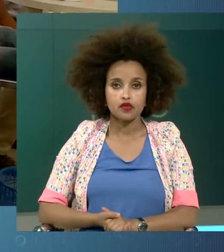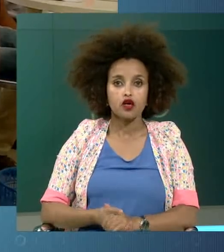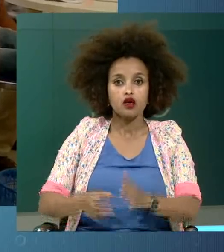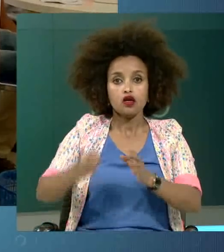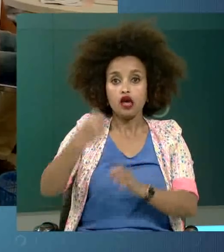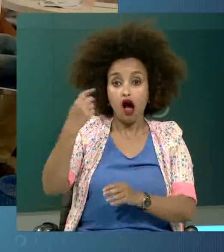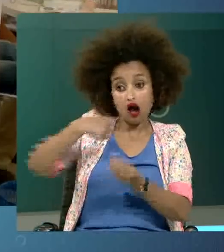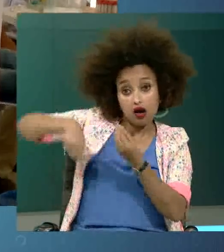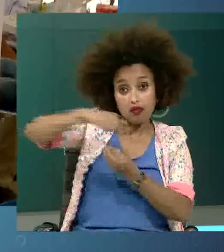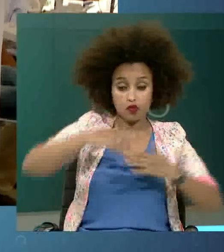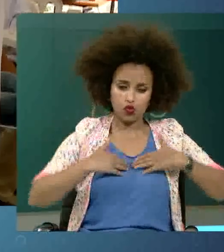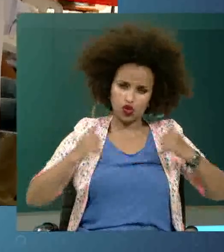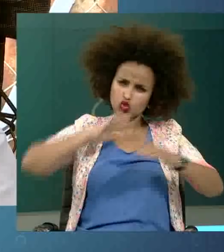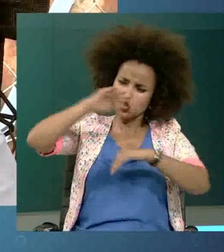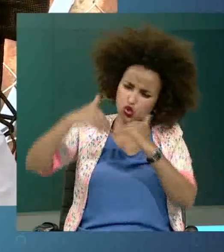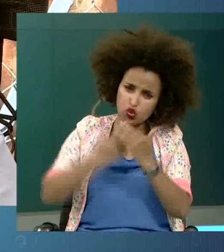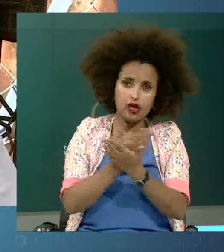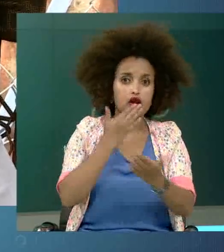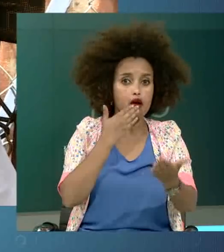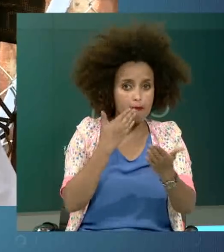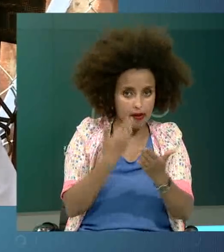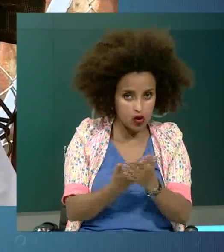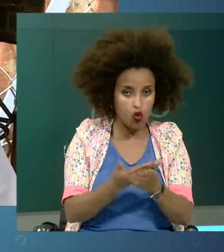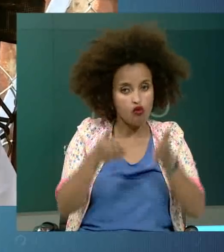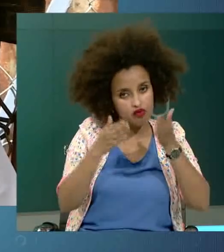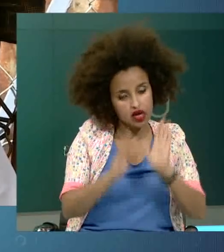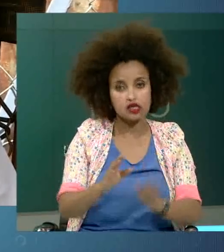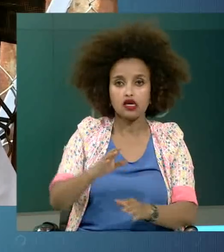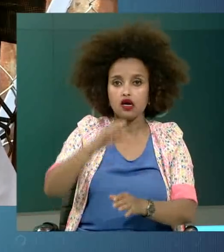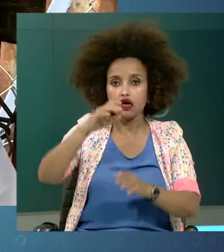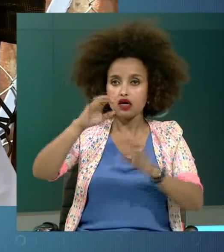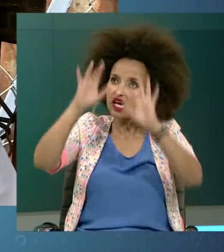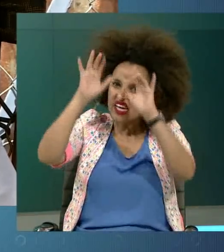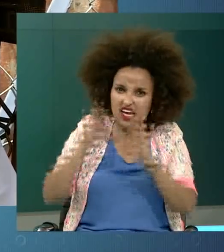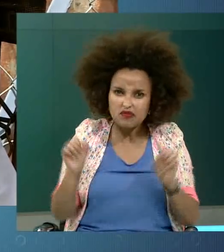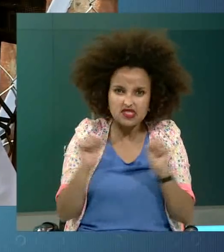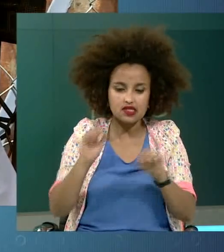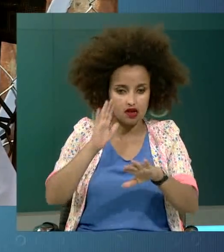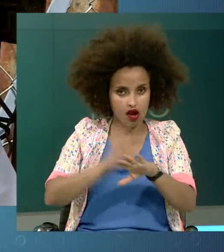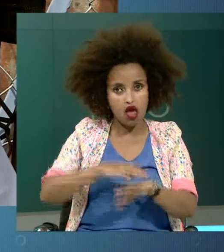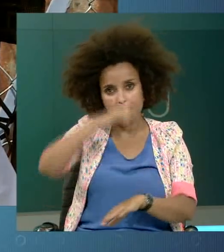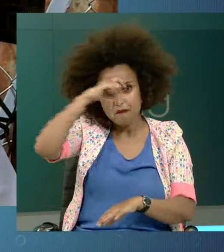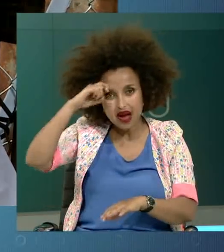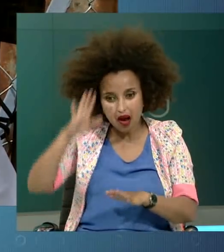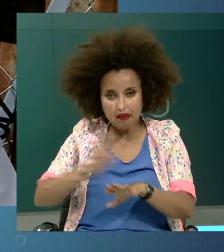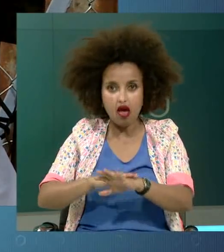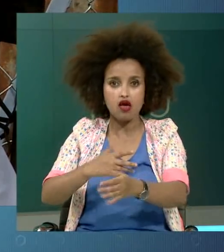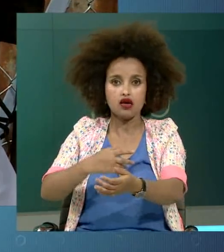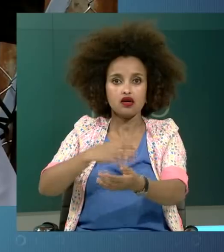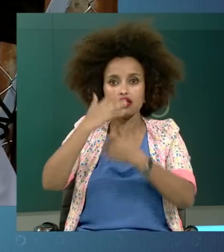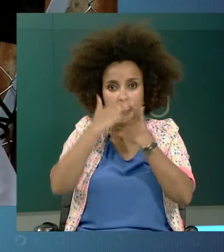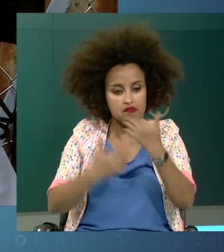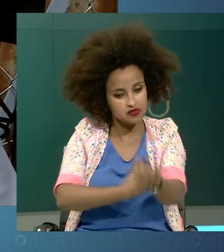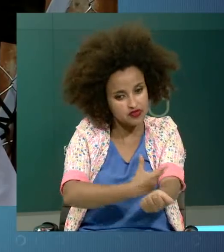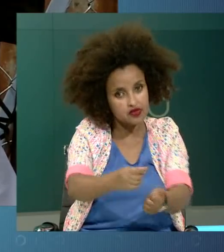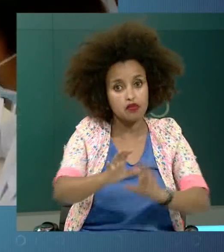የወረዳችን ወጣቶች በሁሉም ነገር ላይ በበጎ ፍቃድ በክረምት መራ ግብርም በበጋው መራ ግብርም ተሳታፊ ናቸው ደም በመለገስም ማለት ነው አሁን ይሄ አንዱ ቀበሌ ብቻ